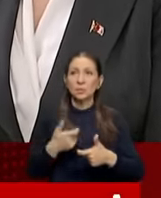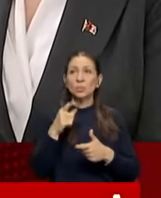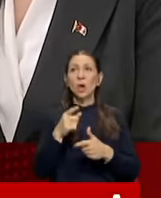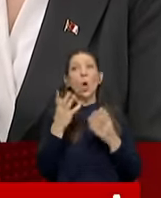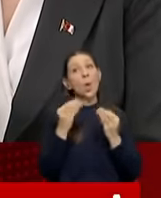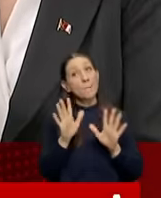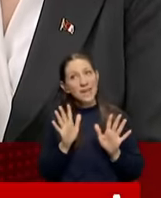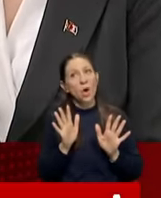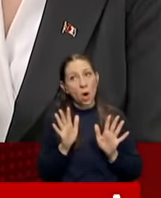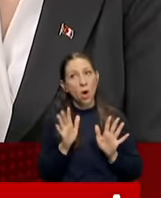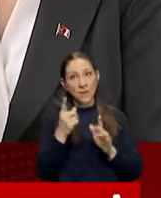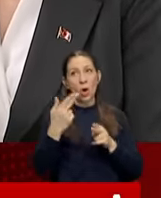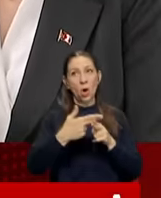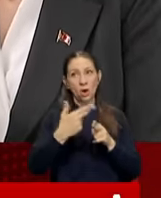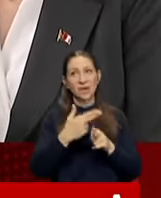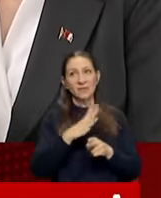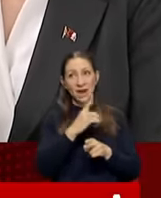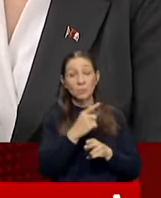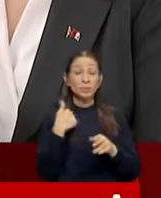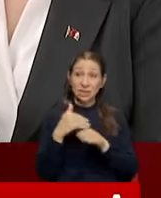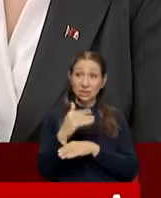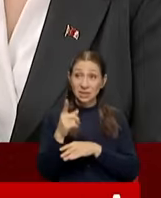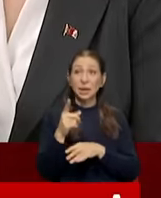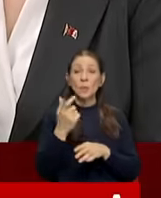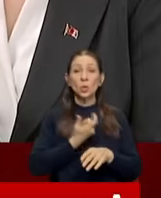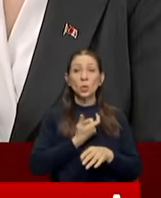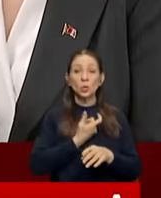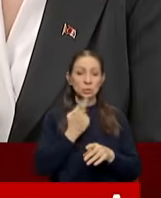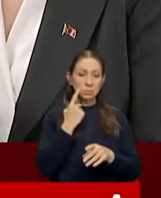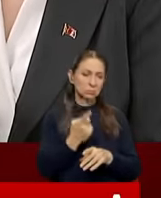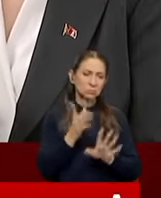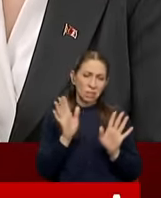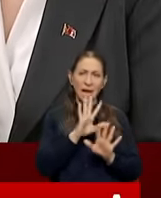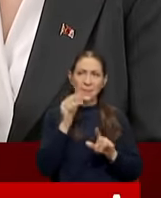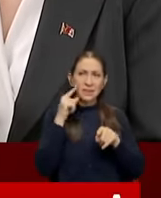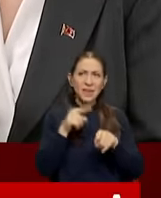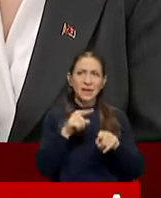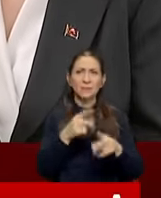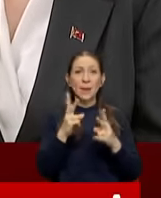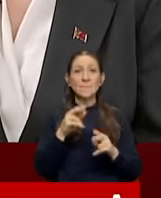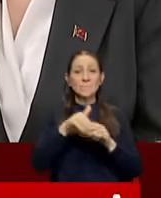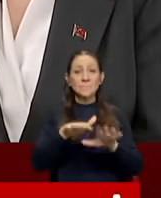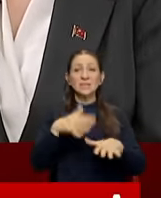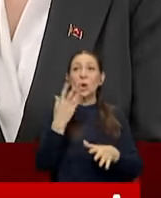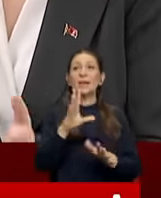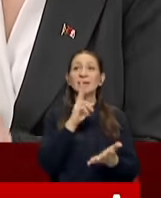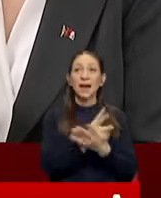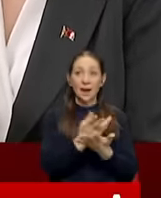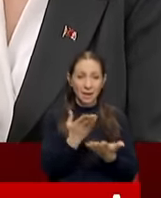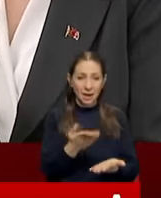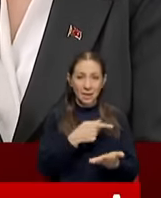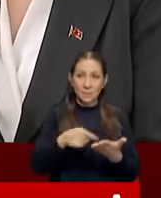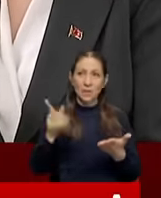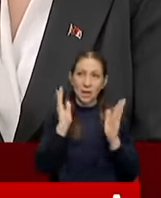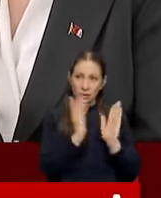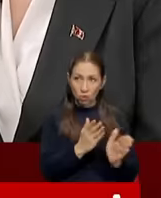Bunlar ol da biliyor Bunu gördük bunu yaşadık Ama e hukuki süreçler olduğu için her biri takip edilebiliyor yani meclis olmadan alınan kararlar zaten